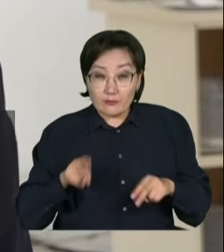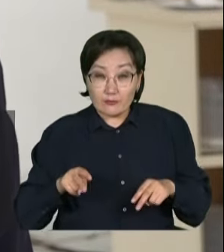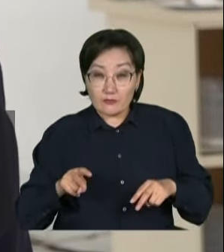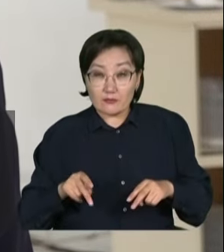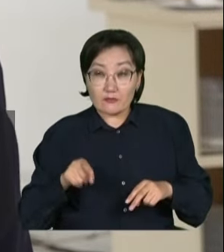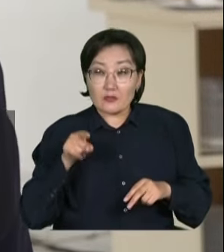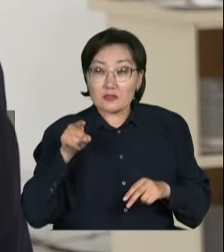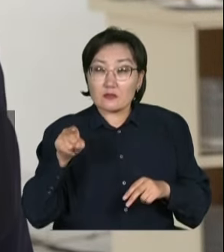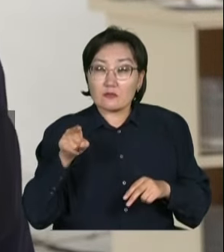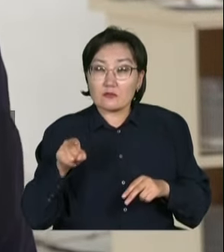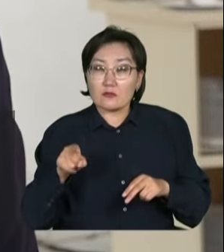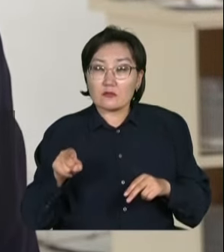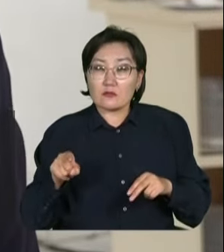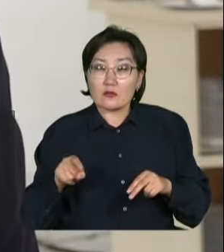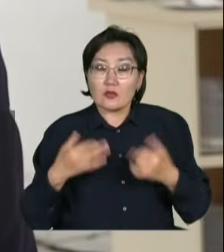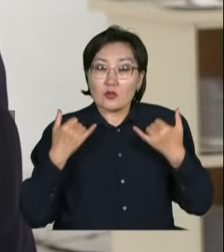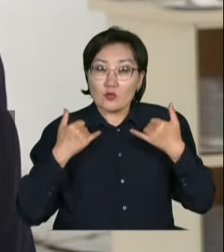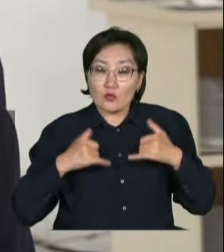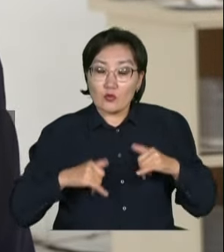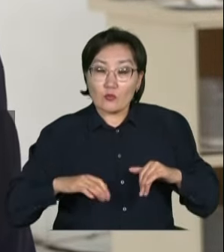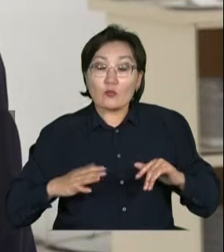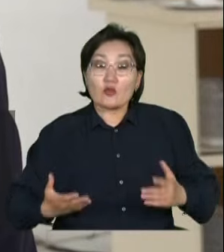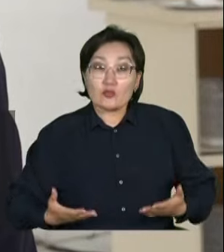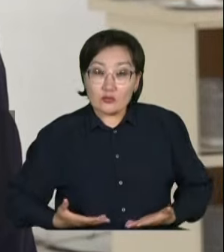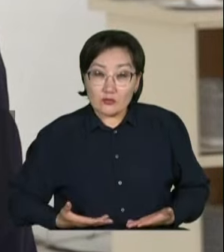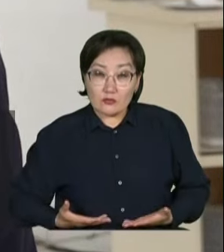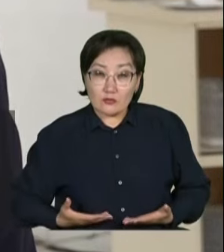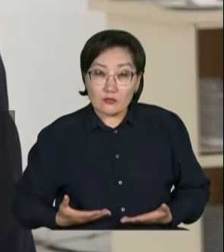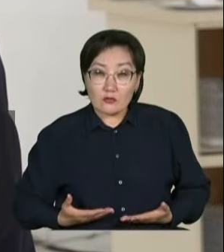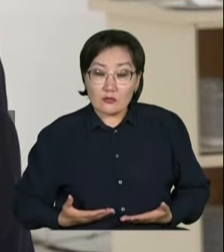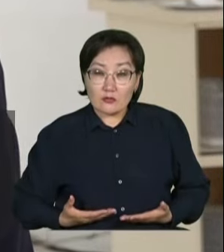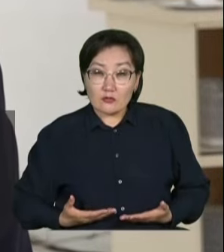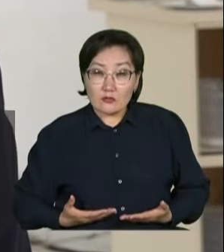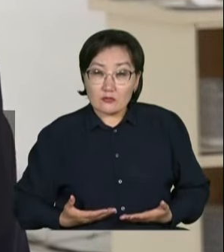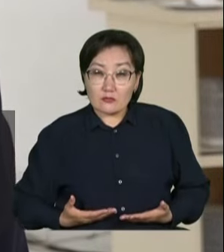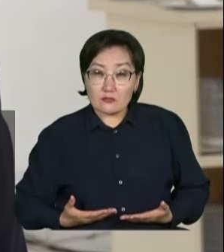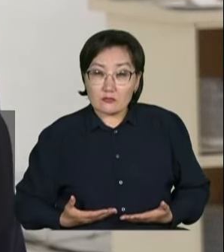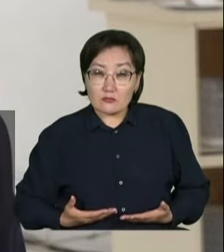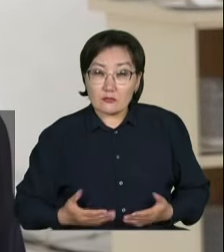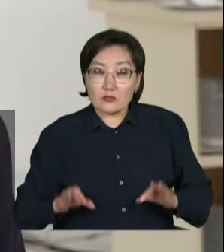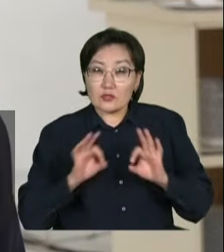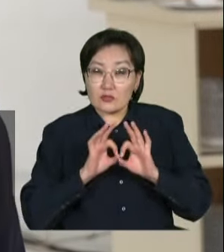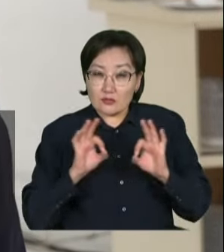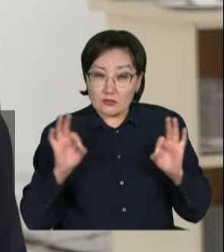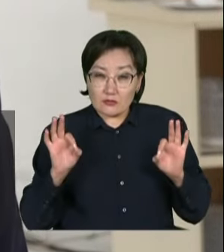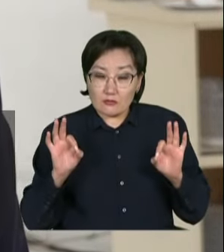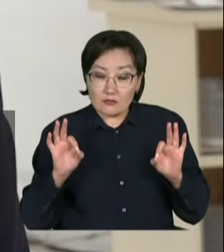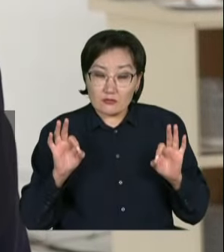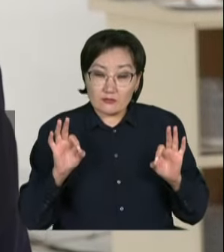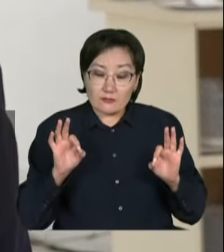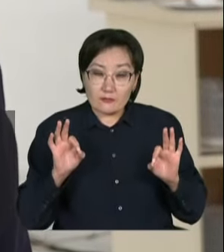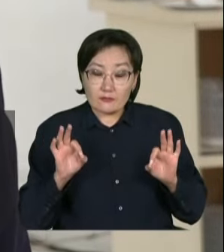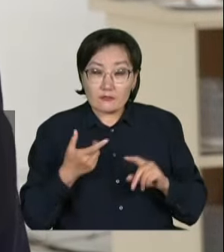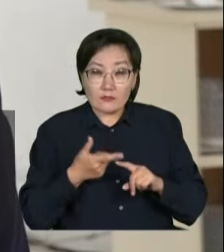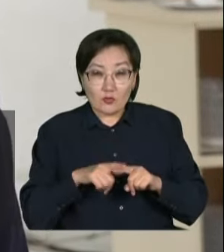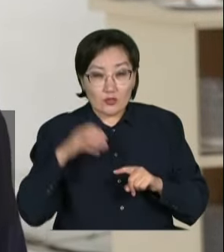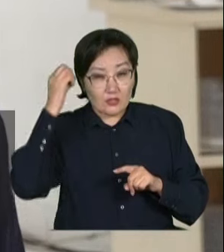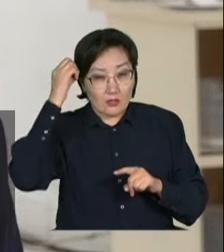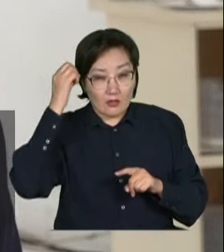там қажайып өмір сүрді. Керемет өзі енді өте